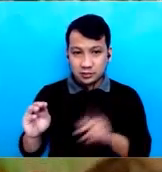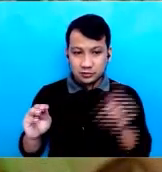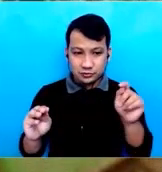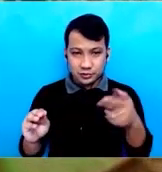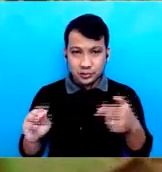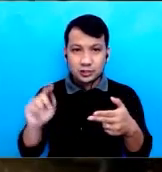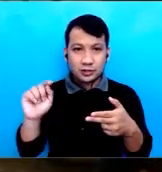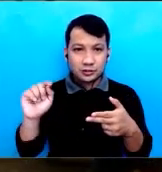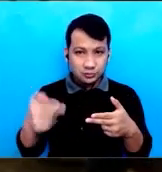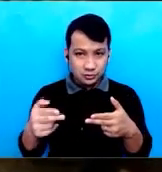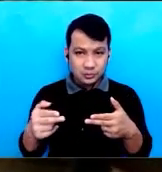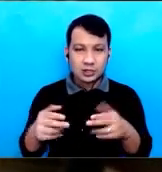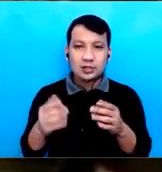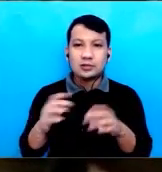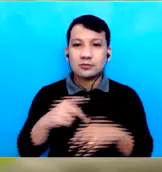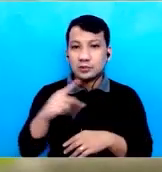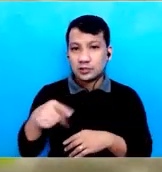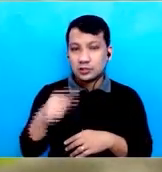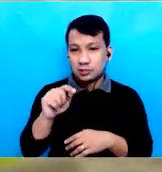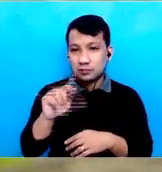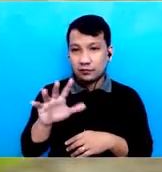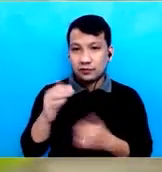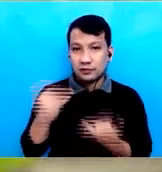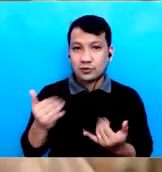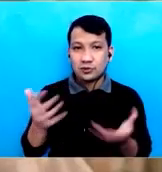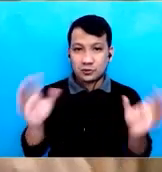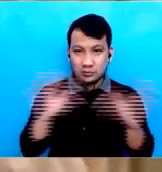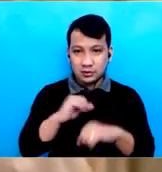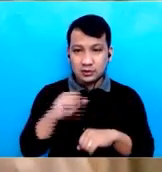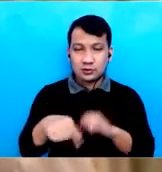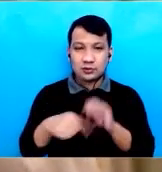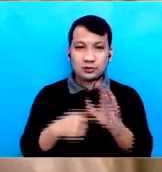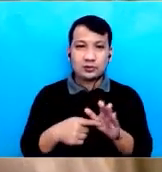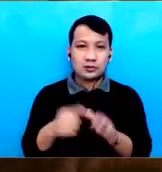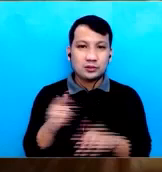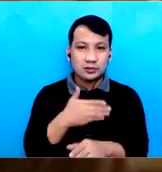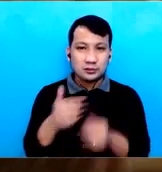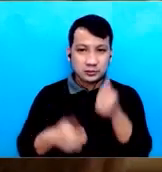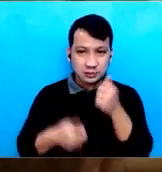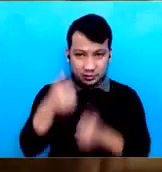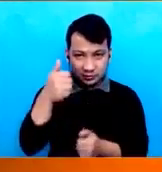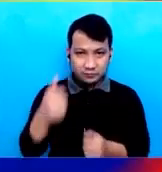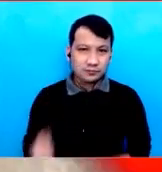Thursdays sa primetime ng TV5 pagkatapos ng Singgaling.